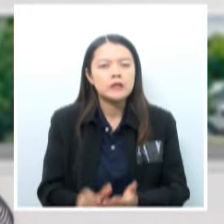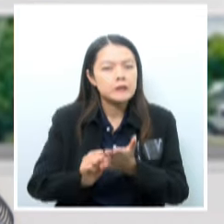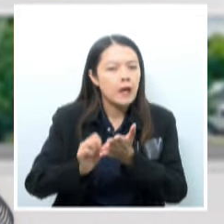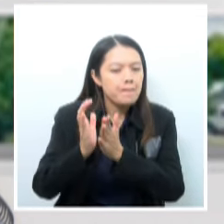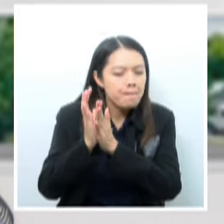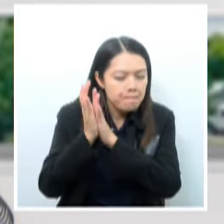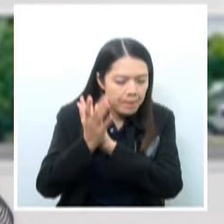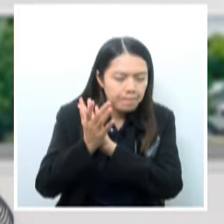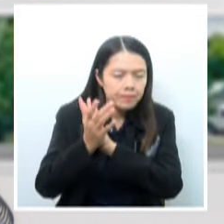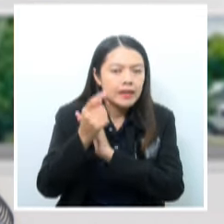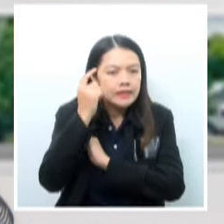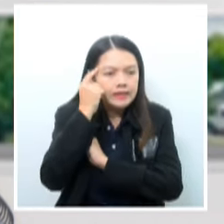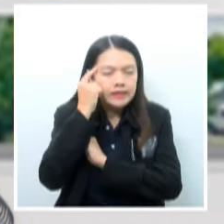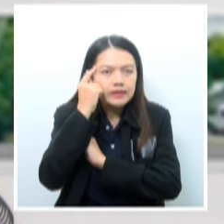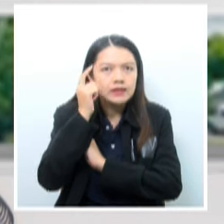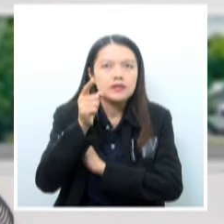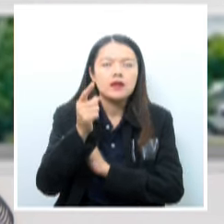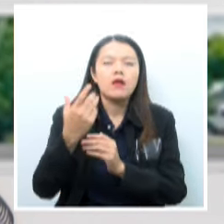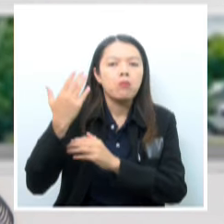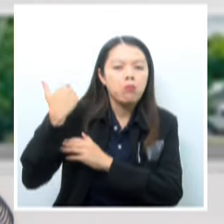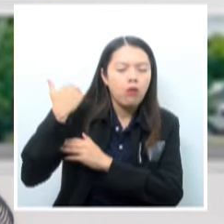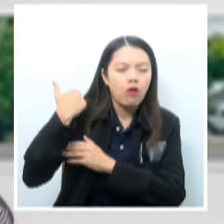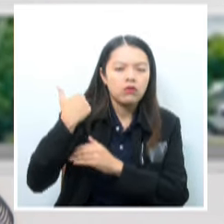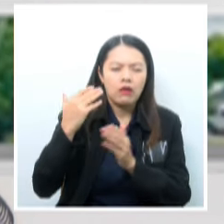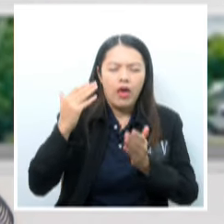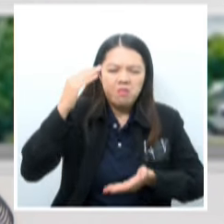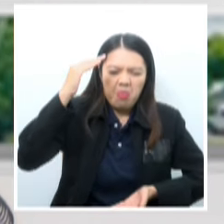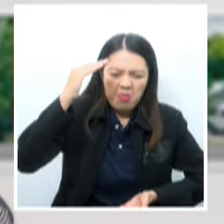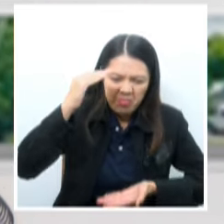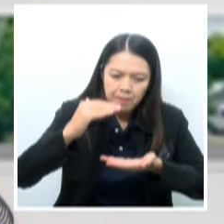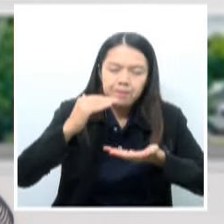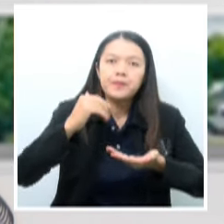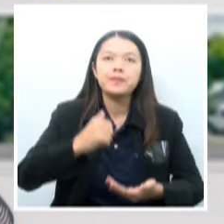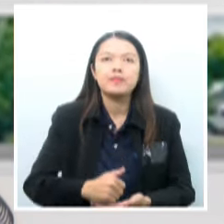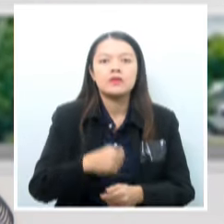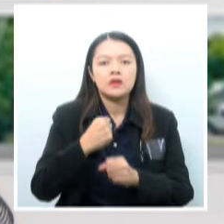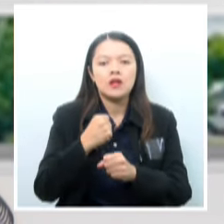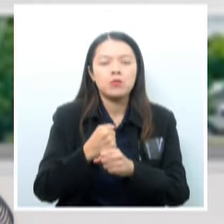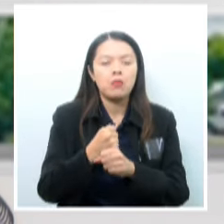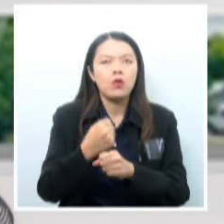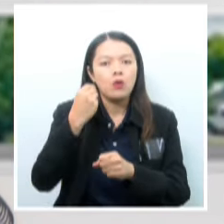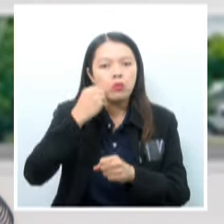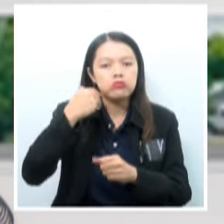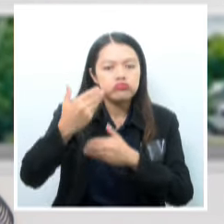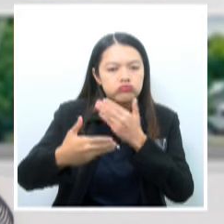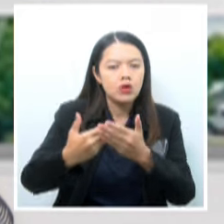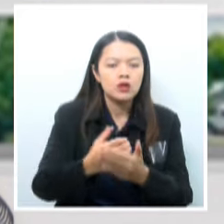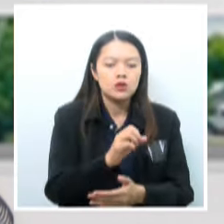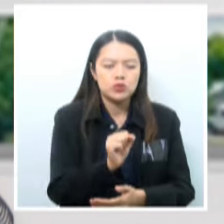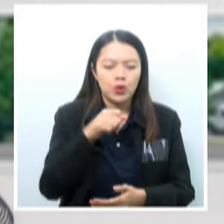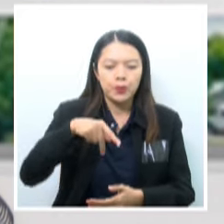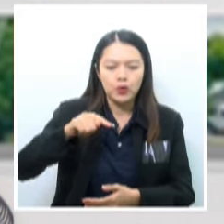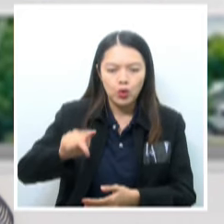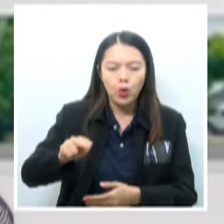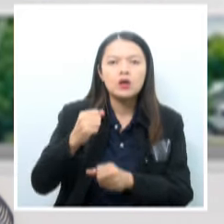งนะครับจากเดิมเนี่ยให้มันกระชับขึ้นทีนี้พอทำแล้วเนี่ยเชื่อว่าสพท.หรือเขตพื้นที่ก็จะส